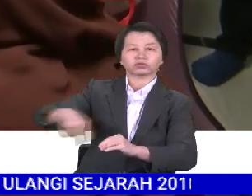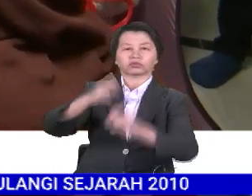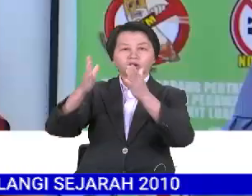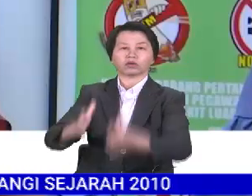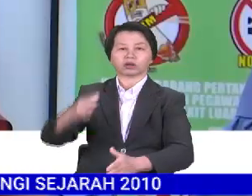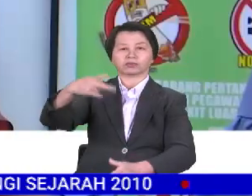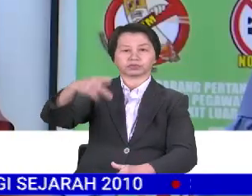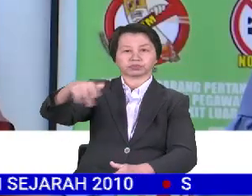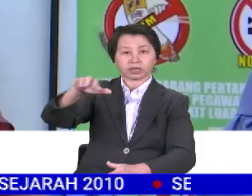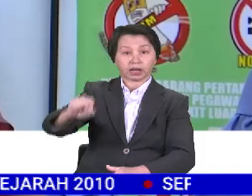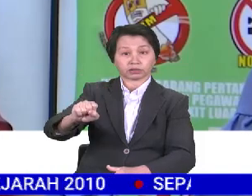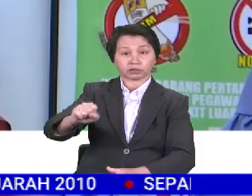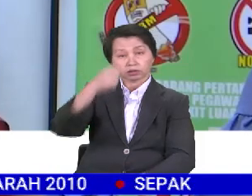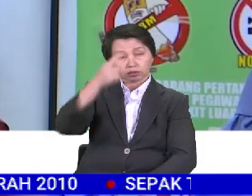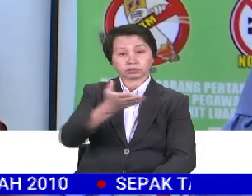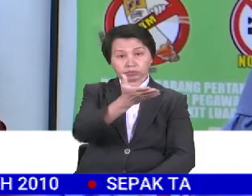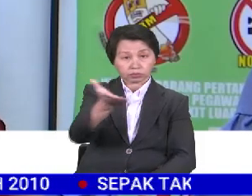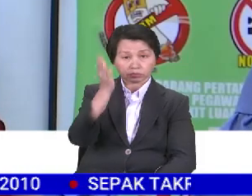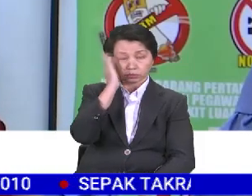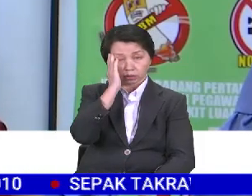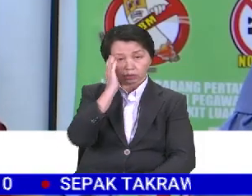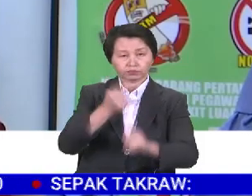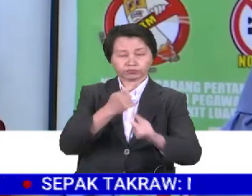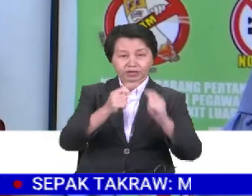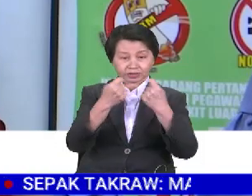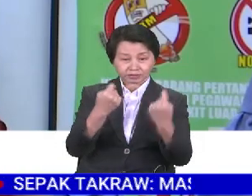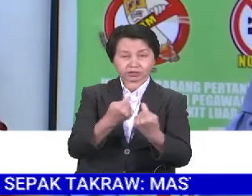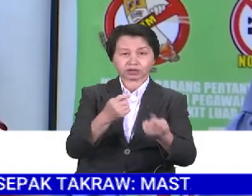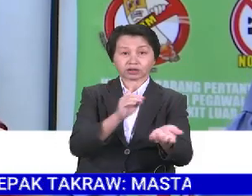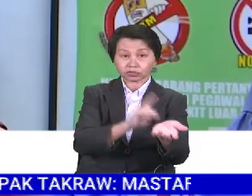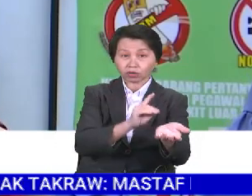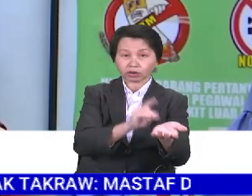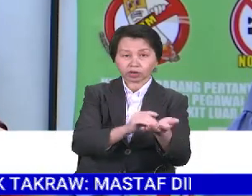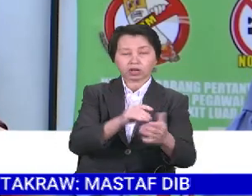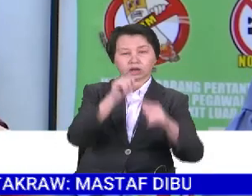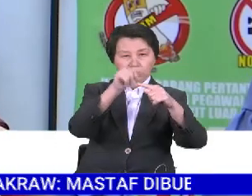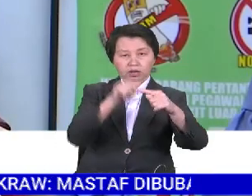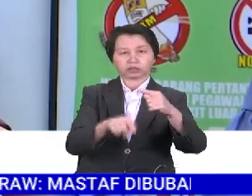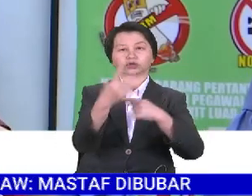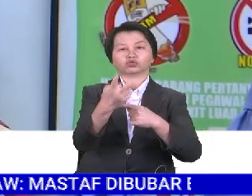banjir. Dan untuk makluman juga, biasanya dari segi pasukan perubatan ini kami bahagikan kepada dua,